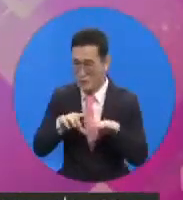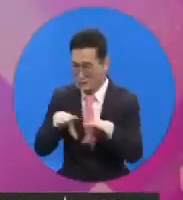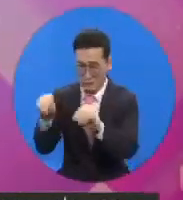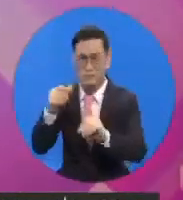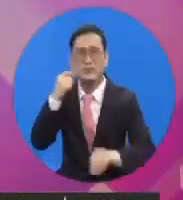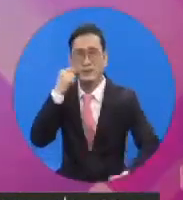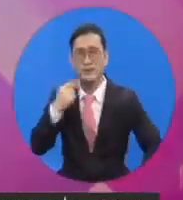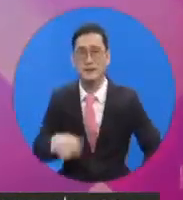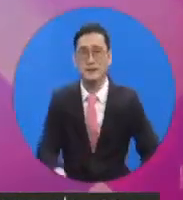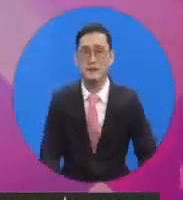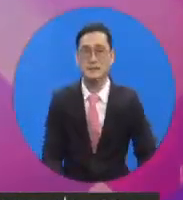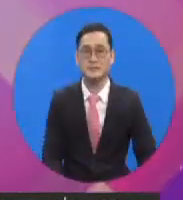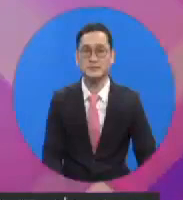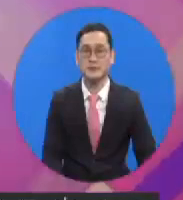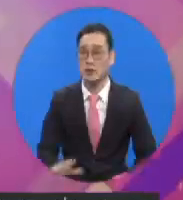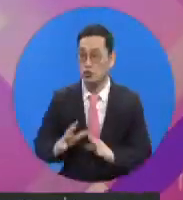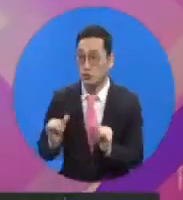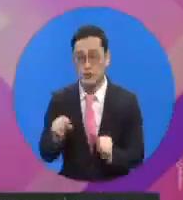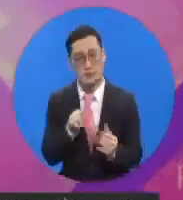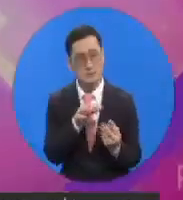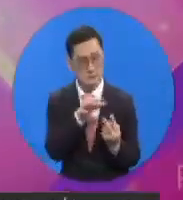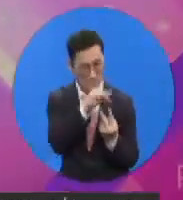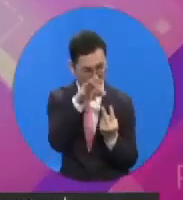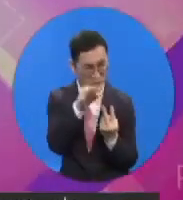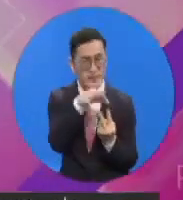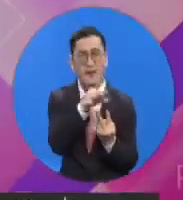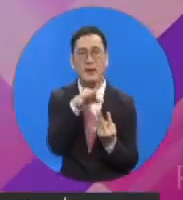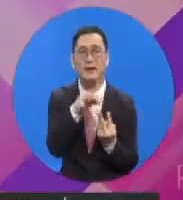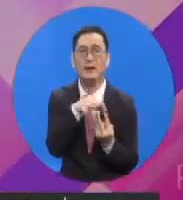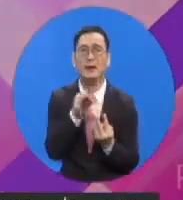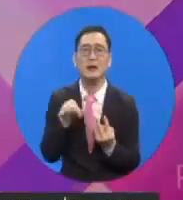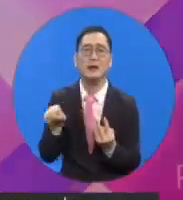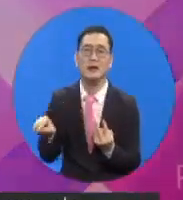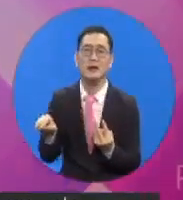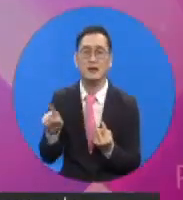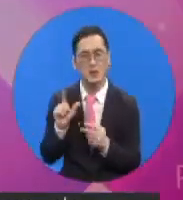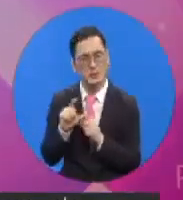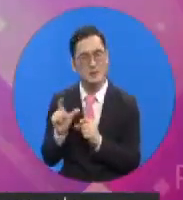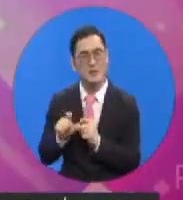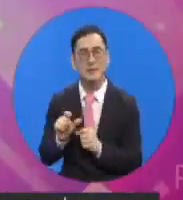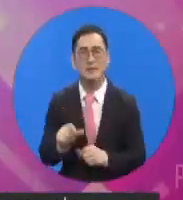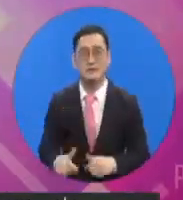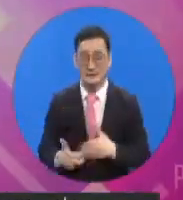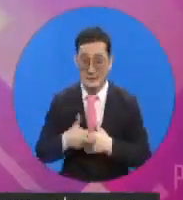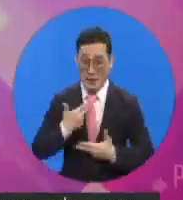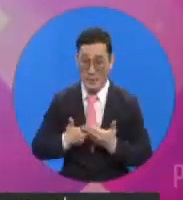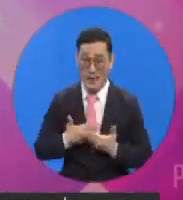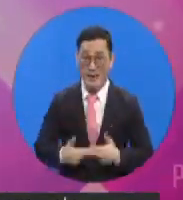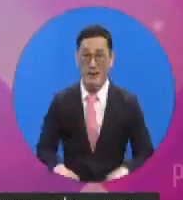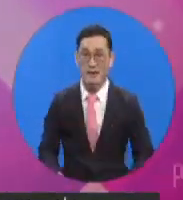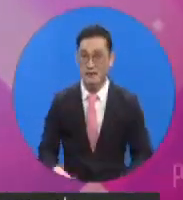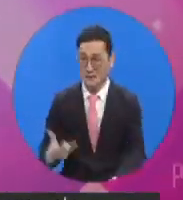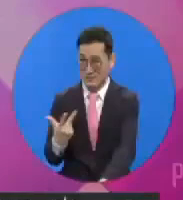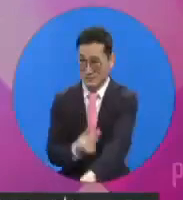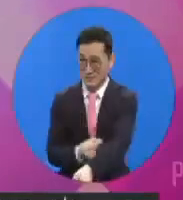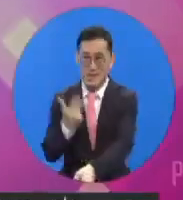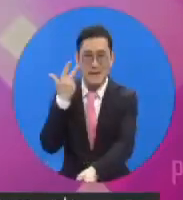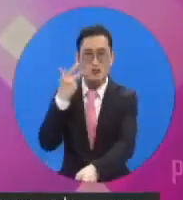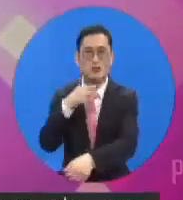국민 개개인이. 맞을지 안 맞을지를 말입니다. 일단 의협에서는 예방접종